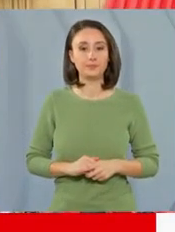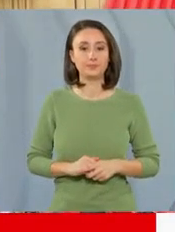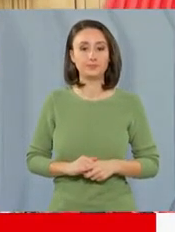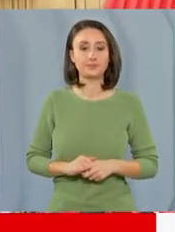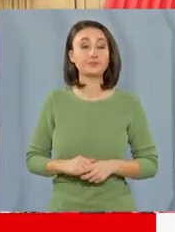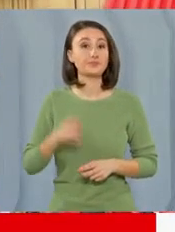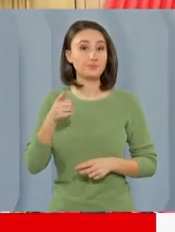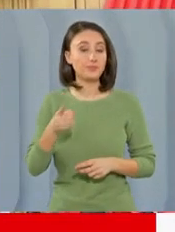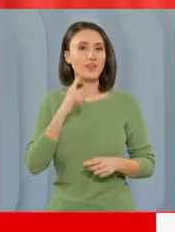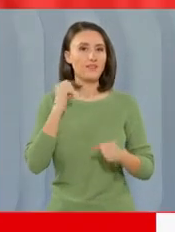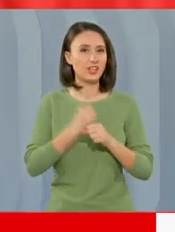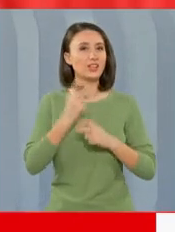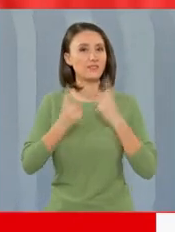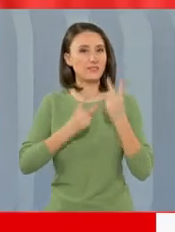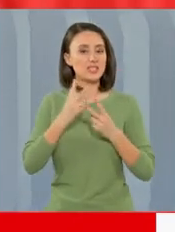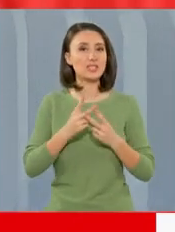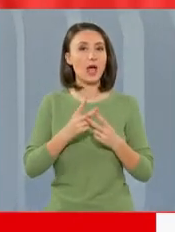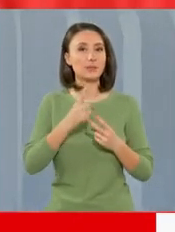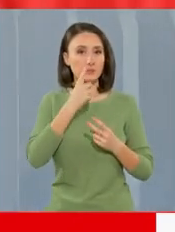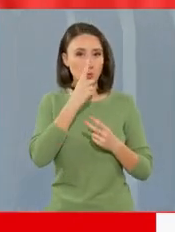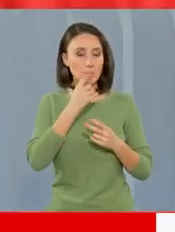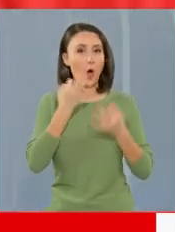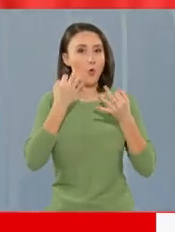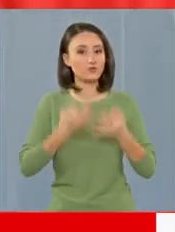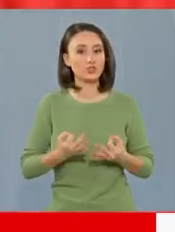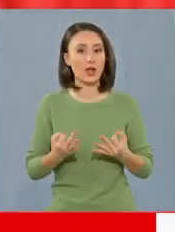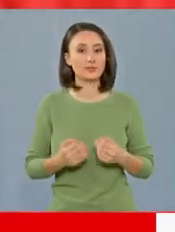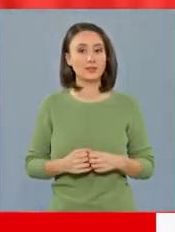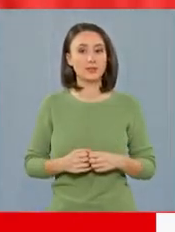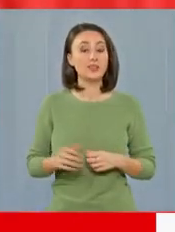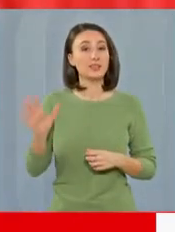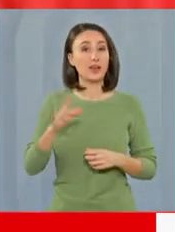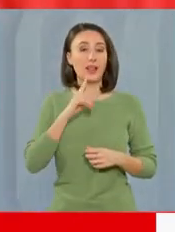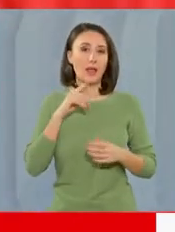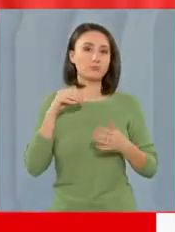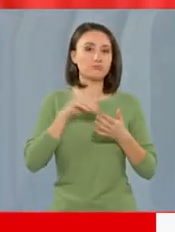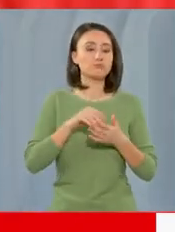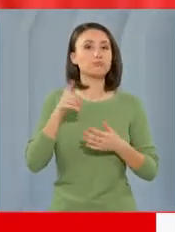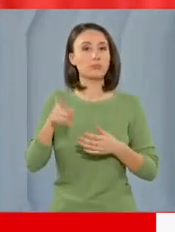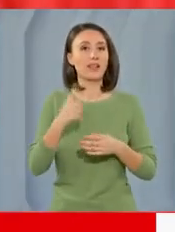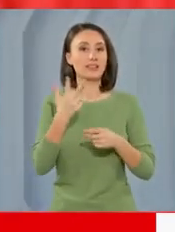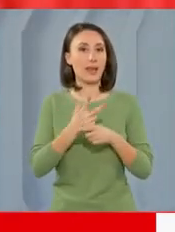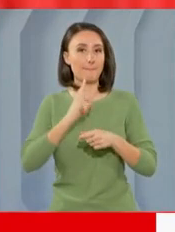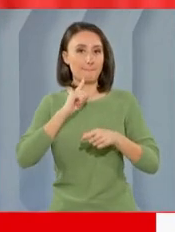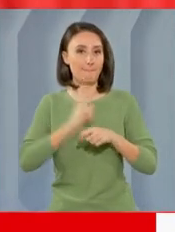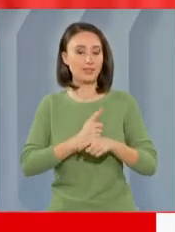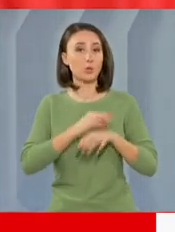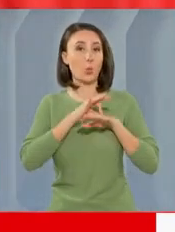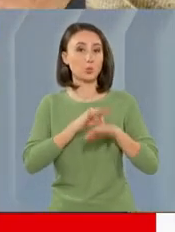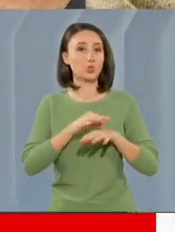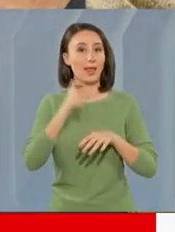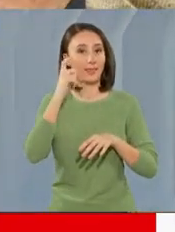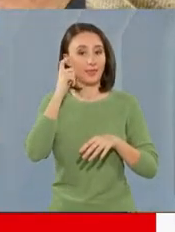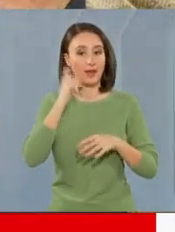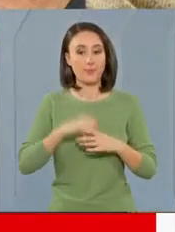Xi Jinping efectuează la Moscova prima sa călătorie oficială în străinătate de la investirea sa pentru al treilea mandat la conducerea